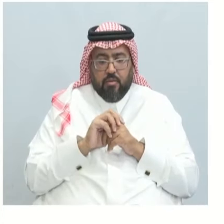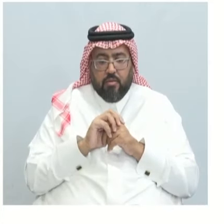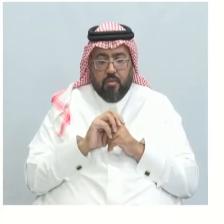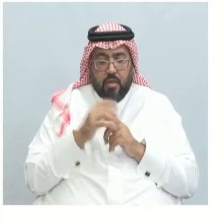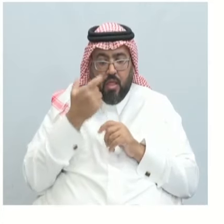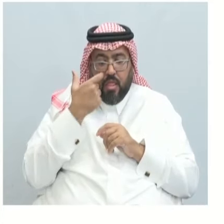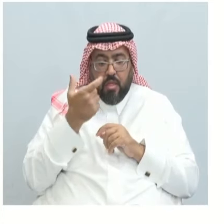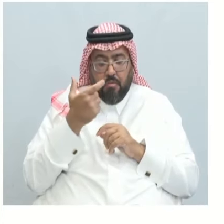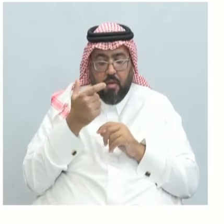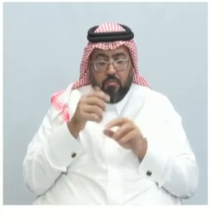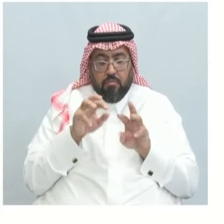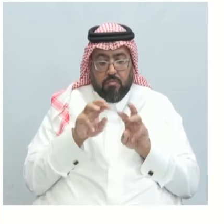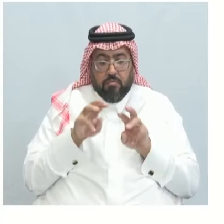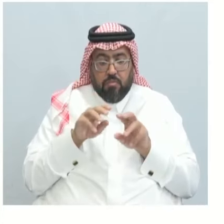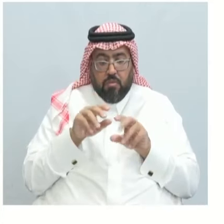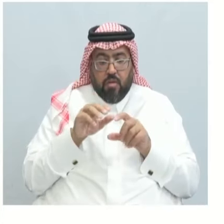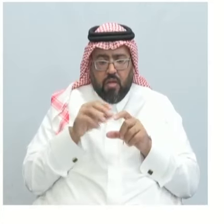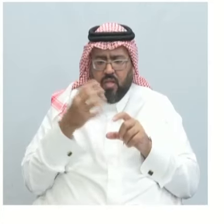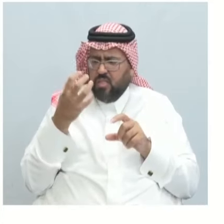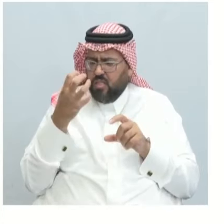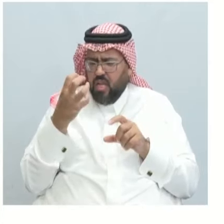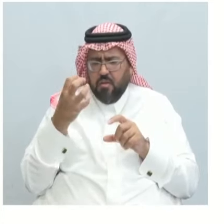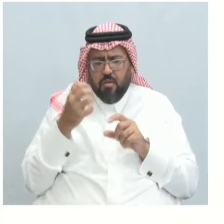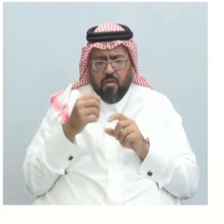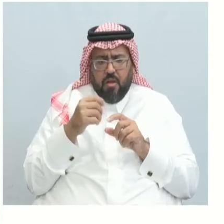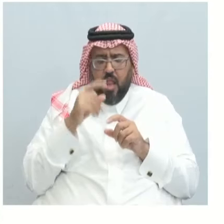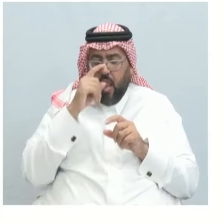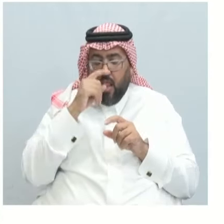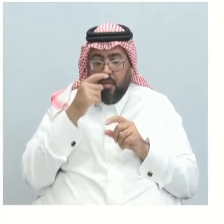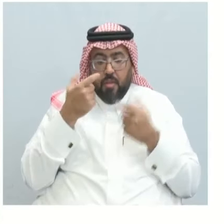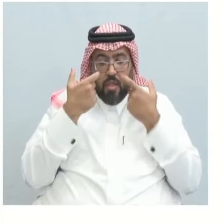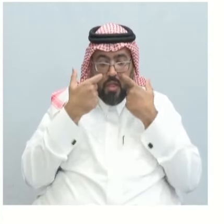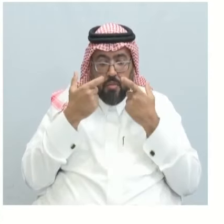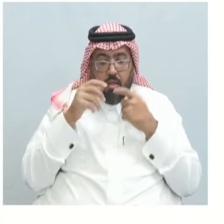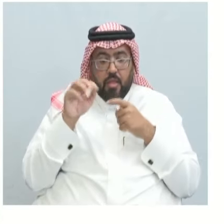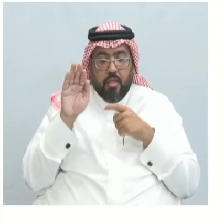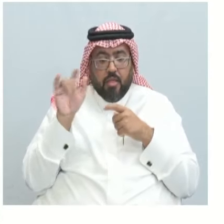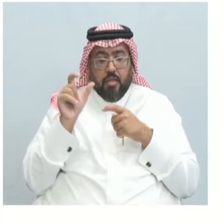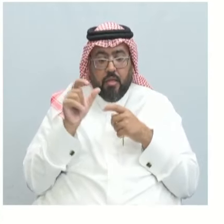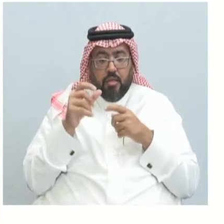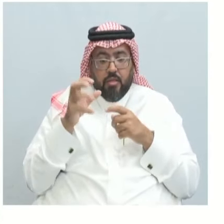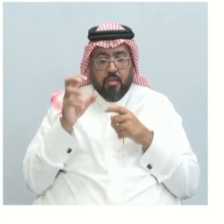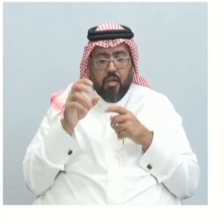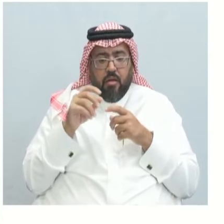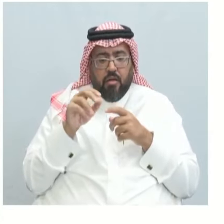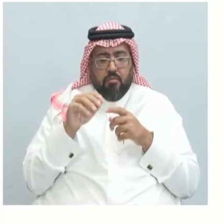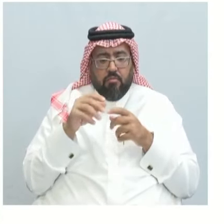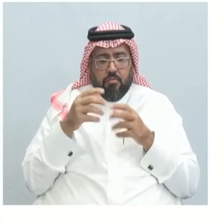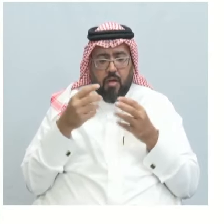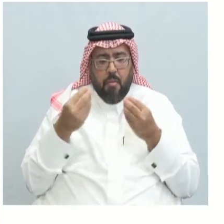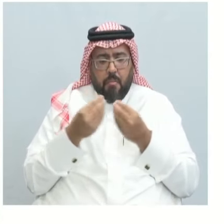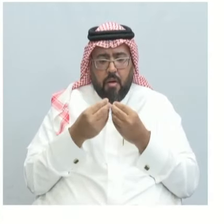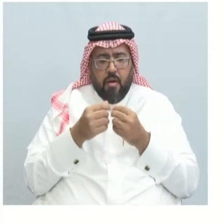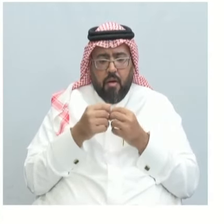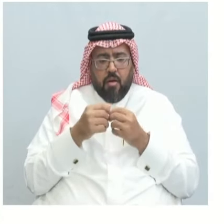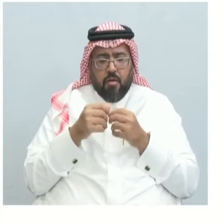ننتبه في هذا المحرك انه ذو حاله صلبه فيجب عدم استخدام التحسين مع هذا النوع من المحركات اما